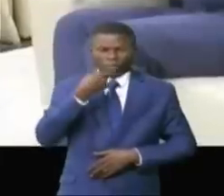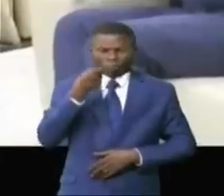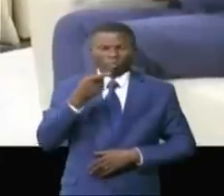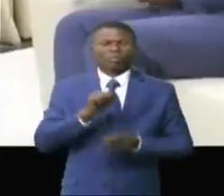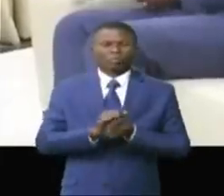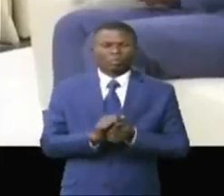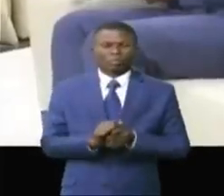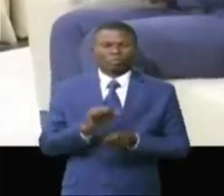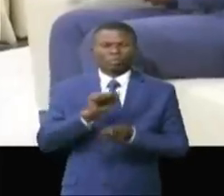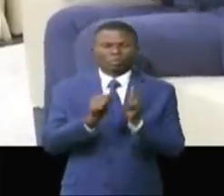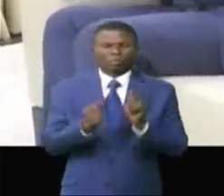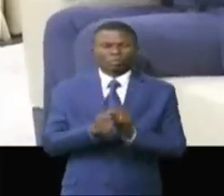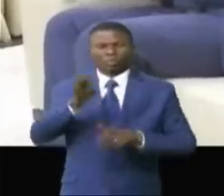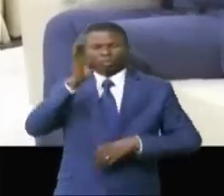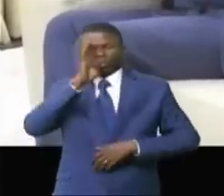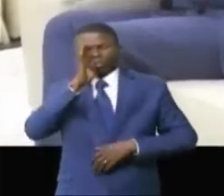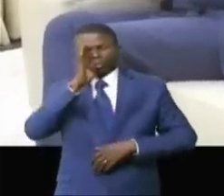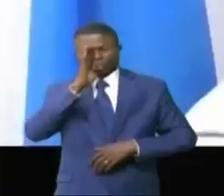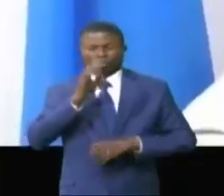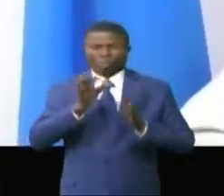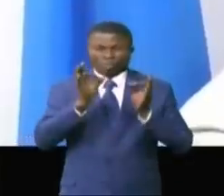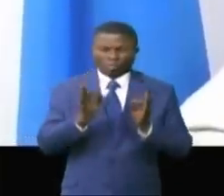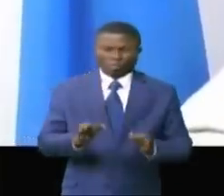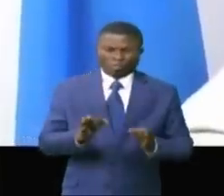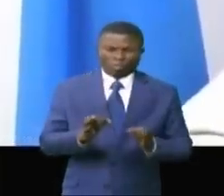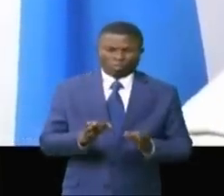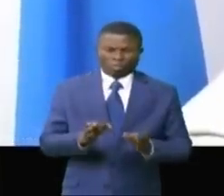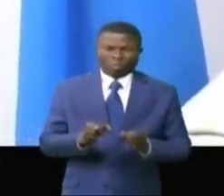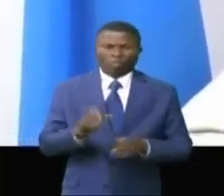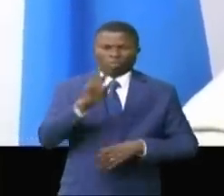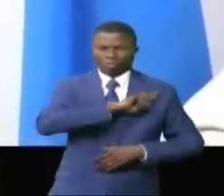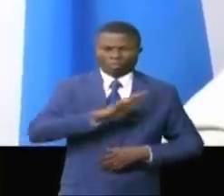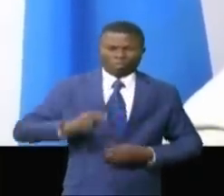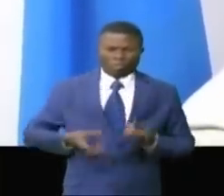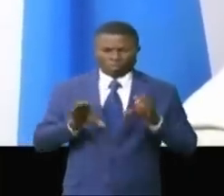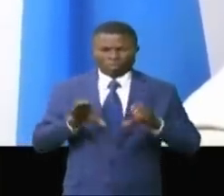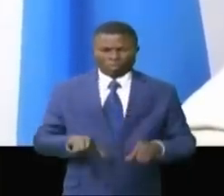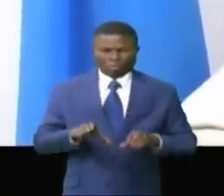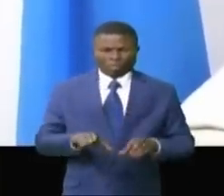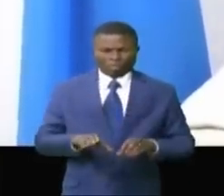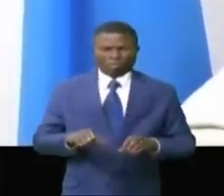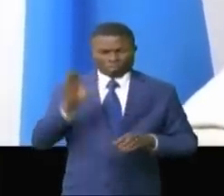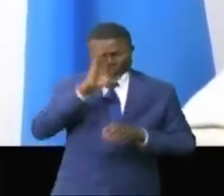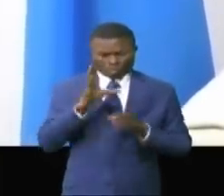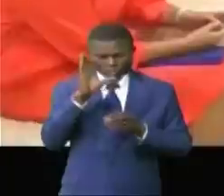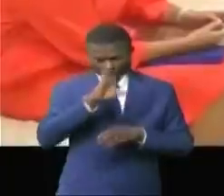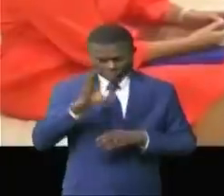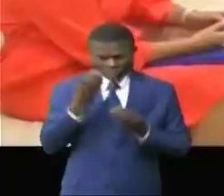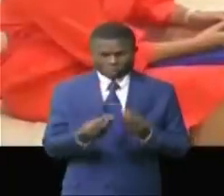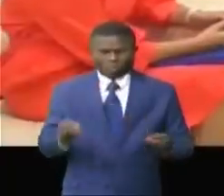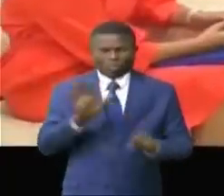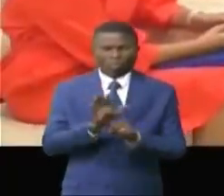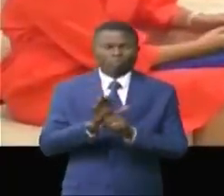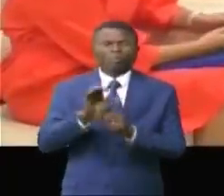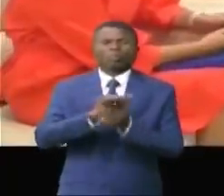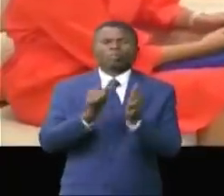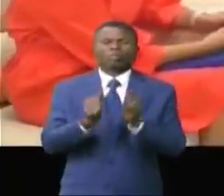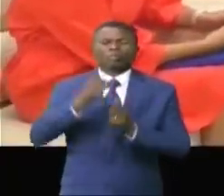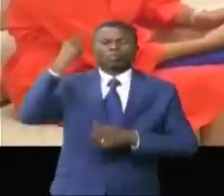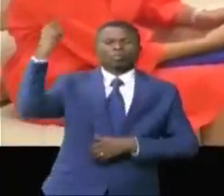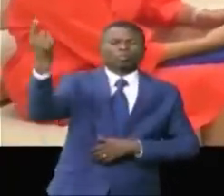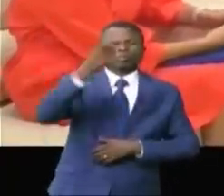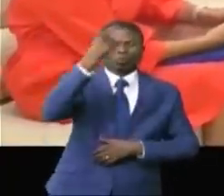examiné comment la Belgique peut non seulement aider la République démocratique du Congo à trouver des solutions aux différents problèmes